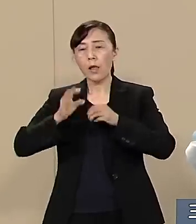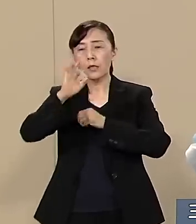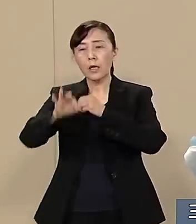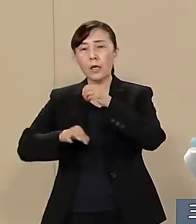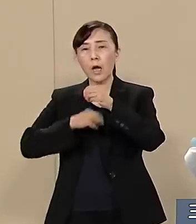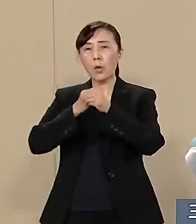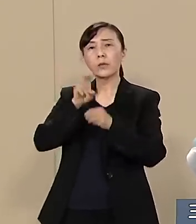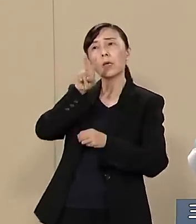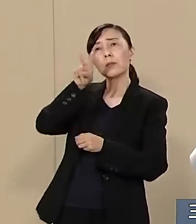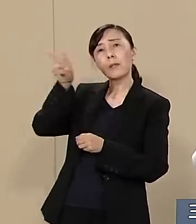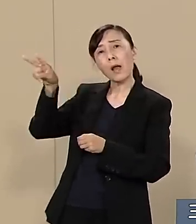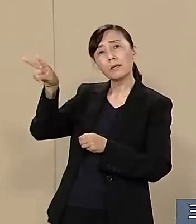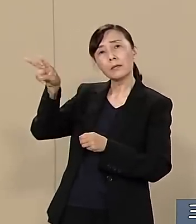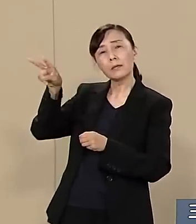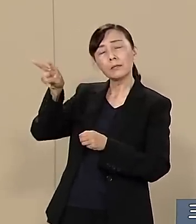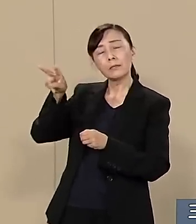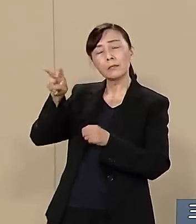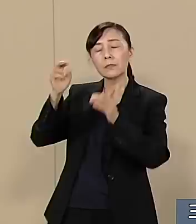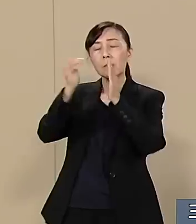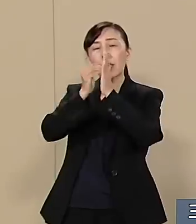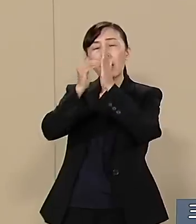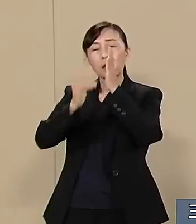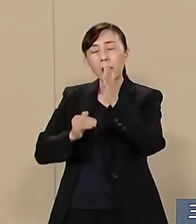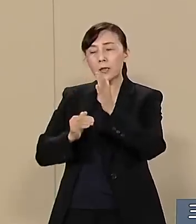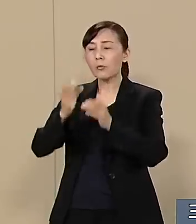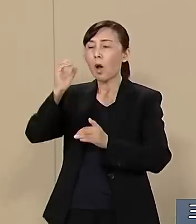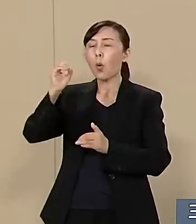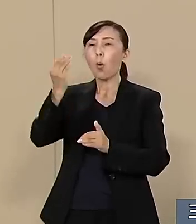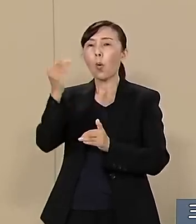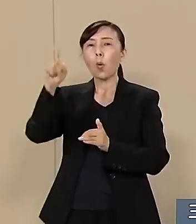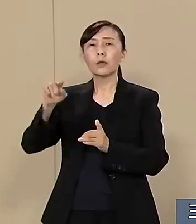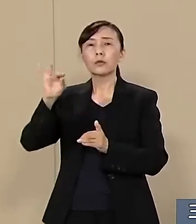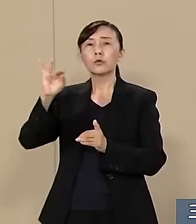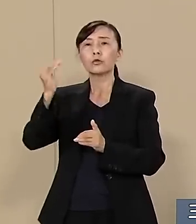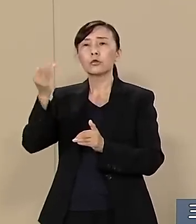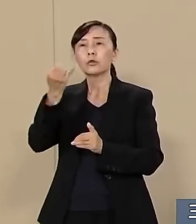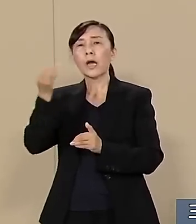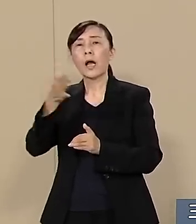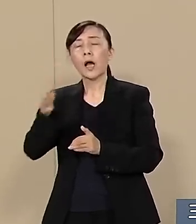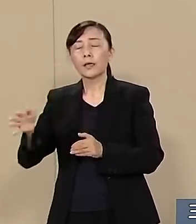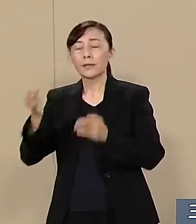帰ります低気圧はんを持つ9回ん